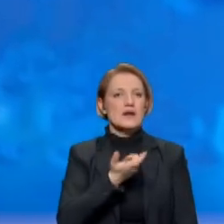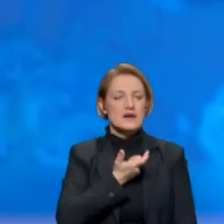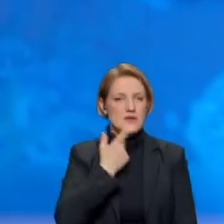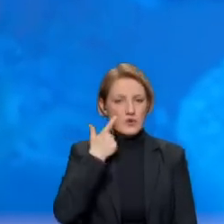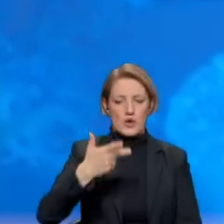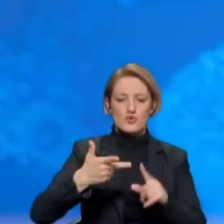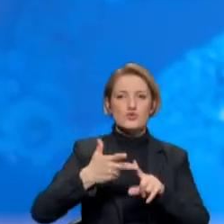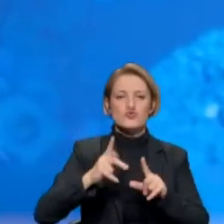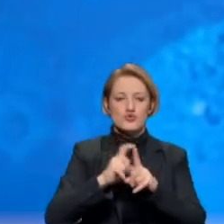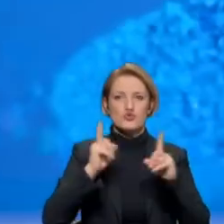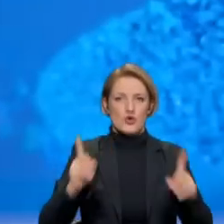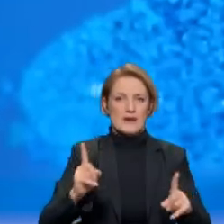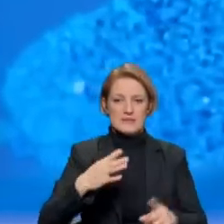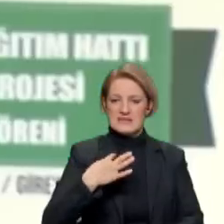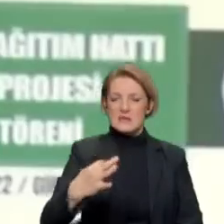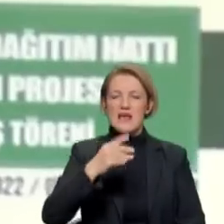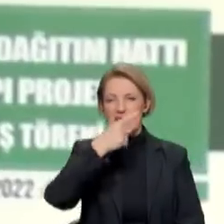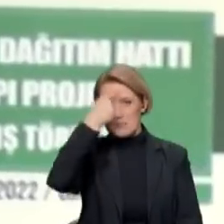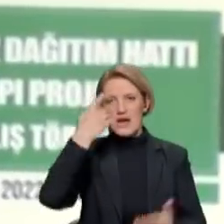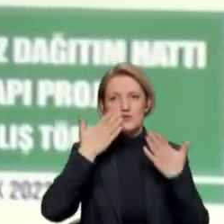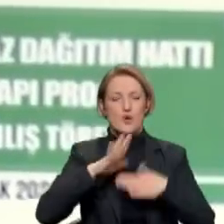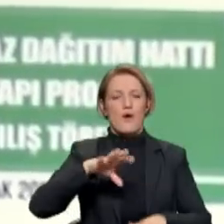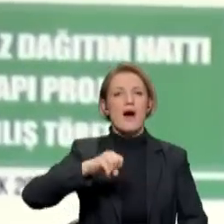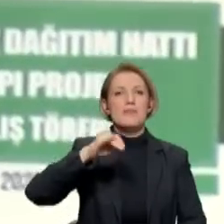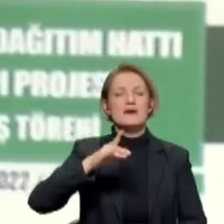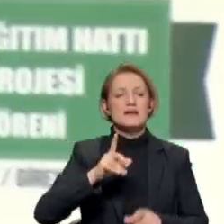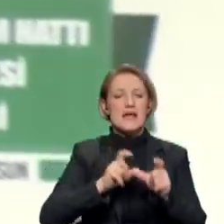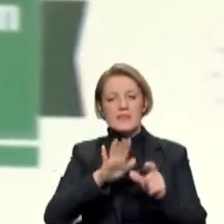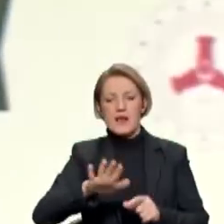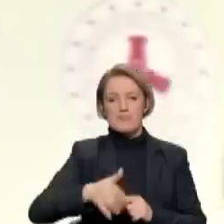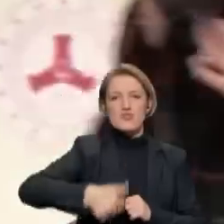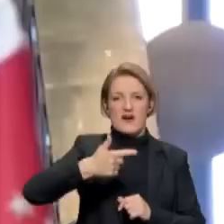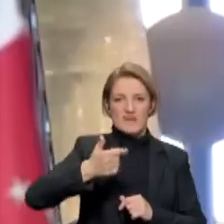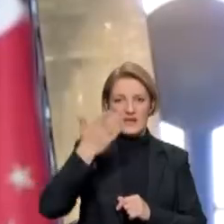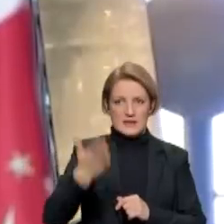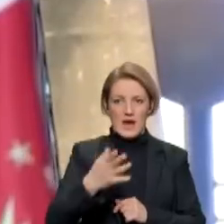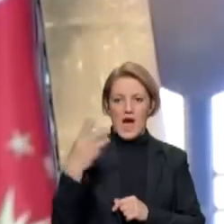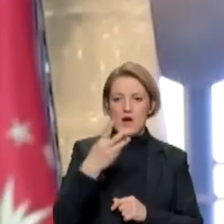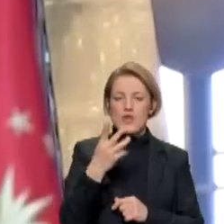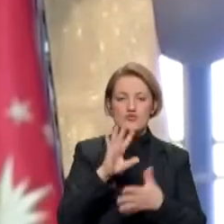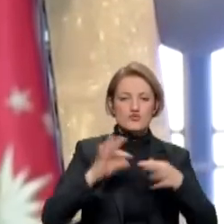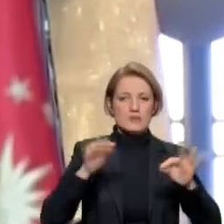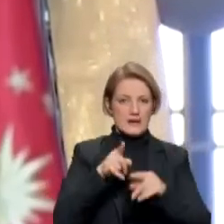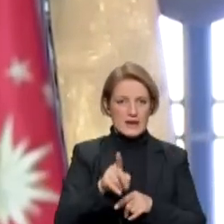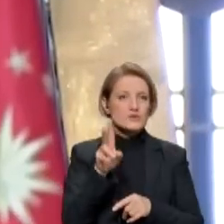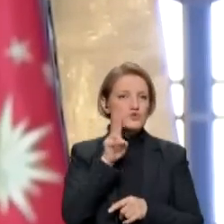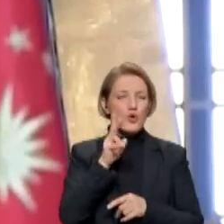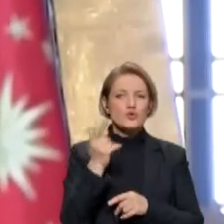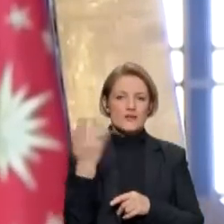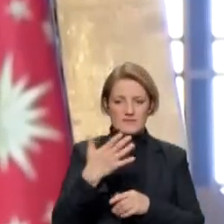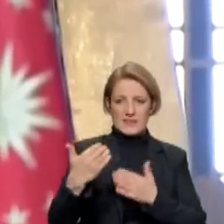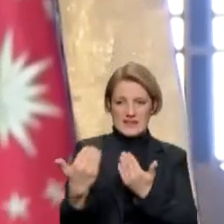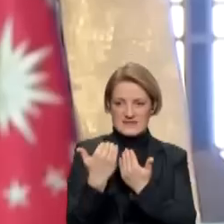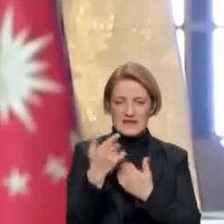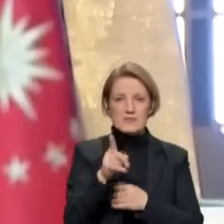dönem Cumhurbaşkanı seçilmesinin imkanı yok. AK Parti Genel Başkan Vekili Numan Kurtulmuş, Erdoğan'ın sözlerini böyle açtı. Son kez destek